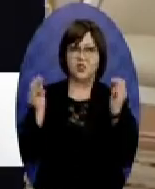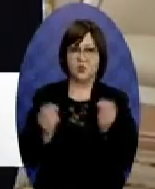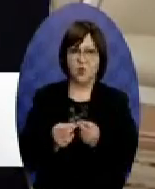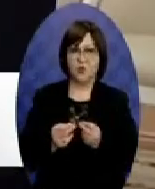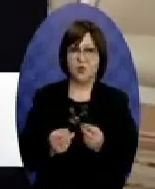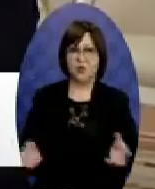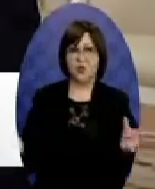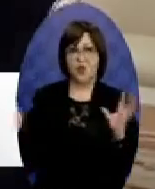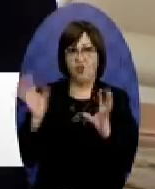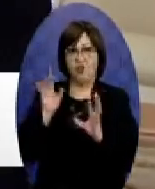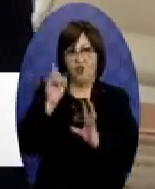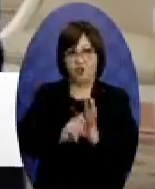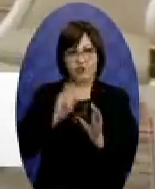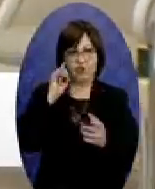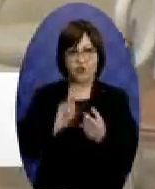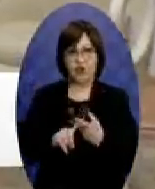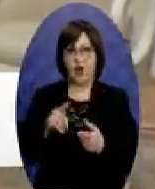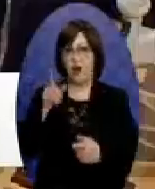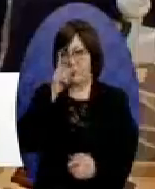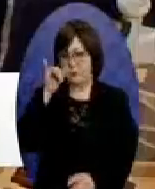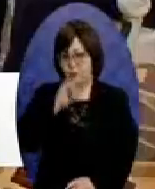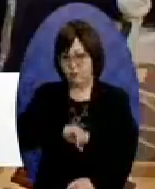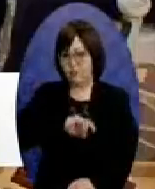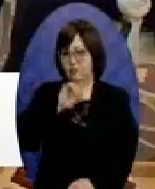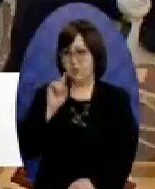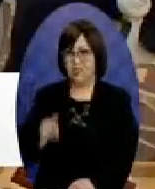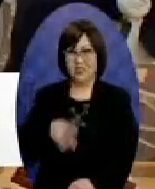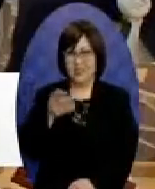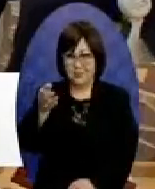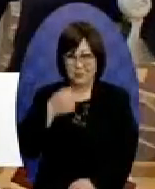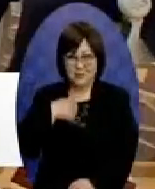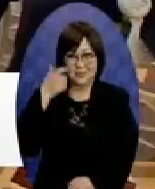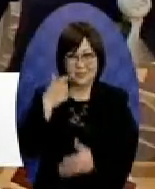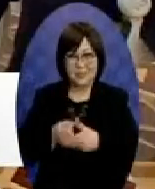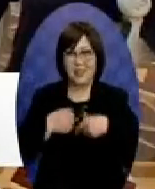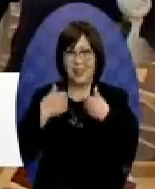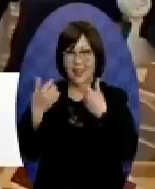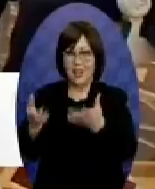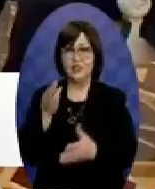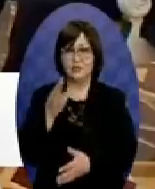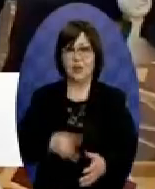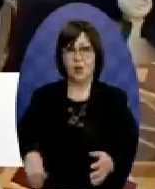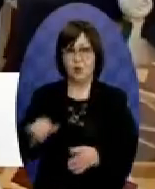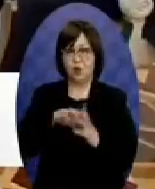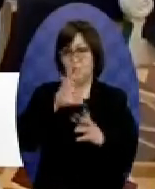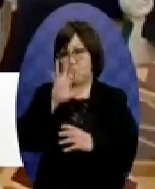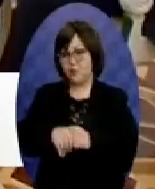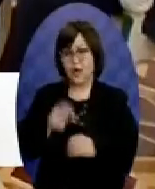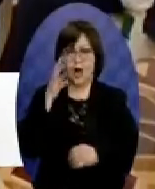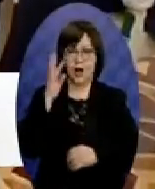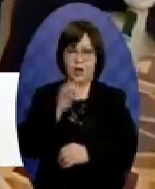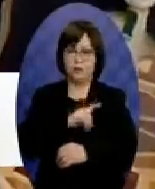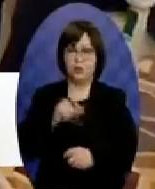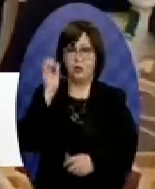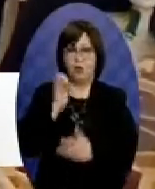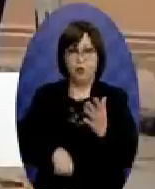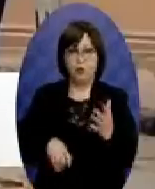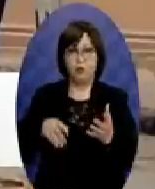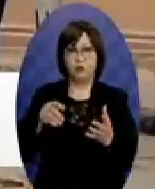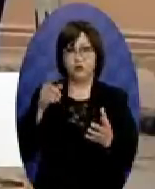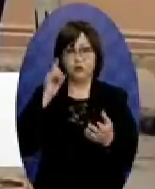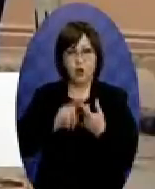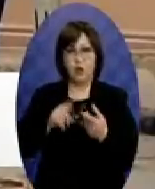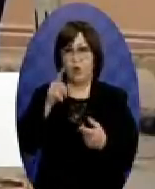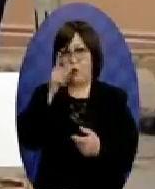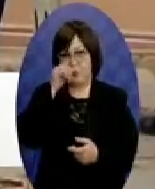замаараа Москвагаар дайрлаа. Чи миний саналыг хүлээн авч, Швейцарт болох олон улсын арга хэмжээнд оролцох замаараа Москвад ирсэнд би